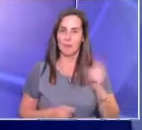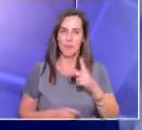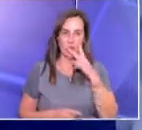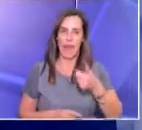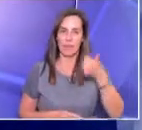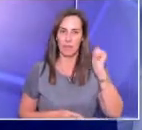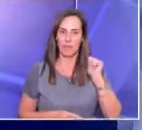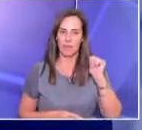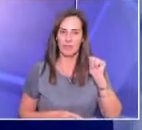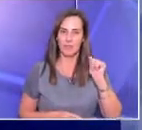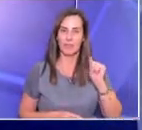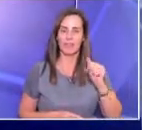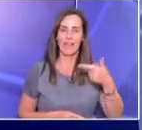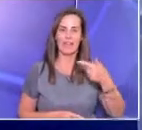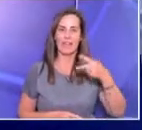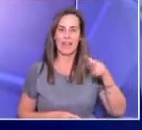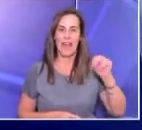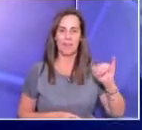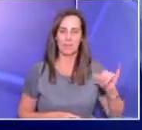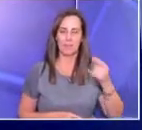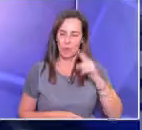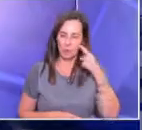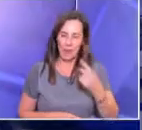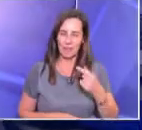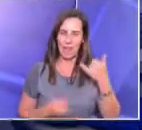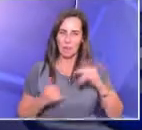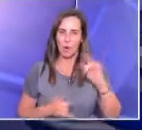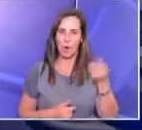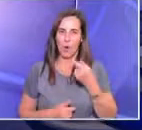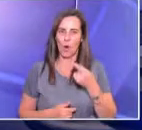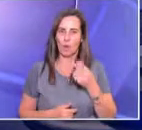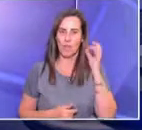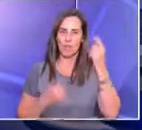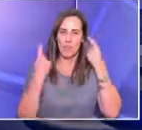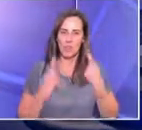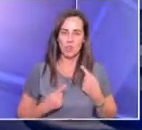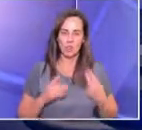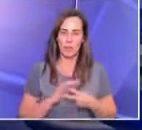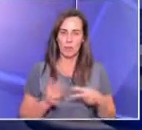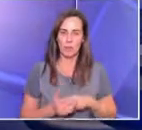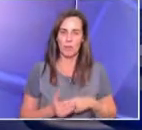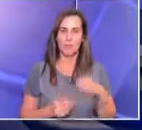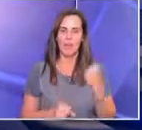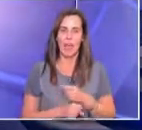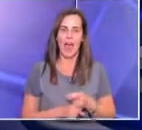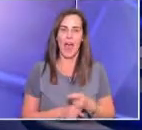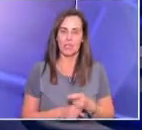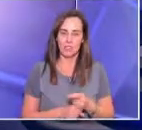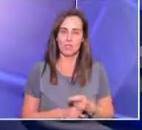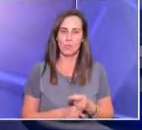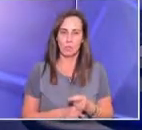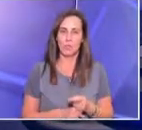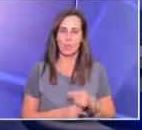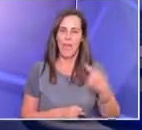שראה אתמול את גפני, יושב, ולא יודע אם ראיתם, אבל היום כל הנשים החרדיות, הפוליטיות, עשו על זה טייק אוף מאוד